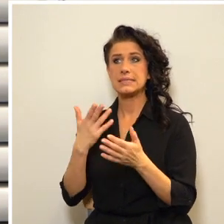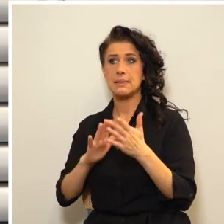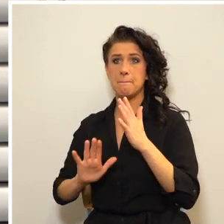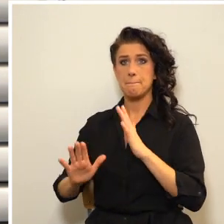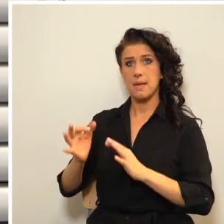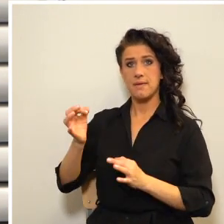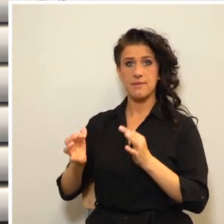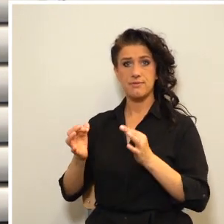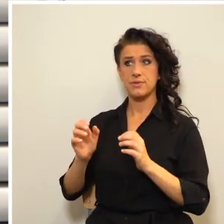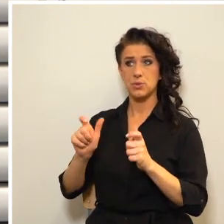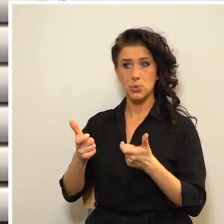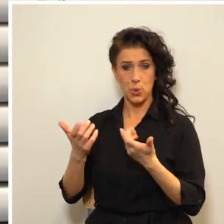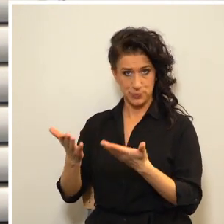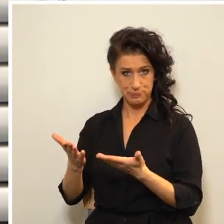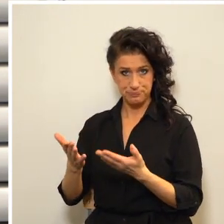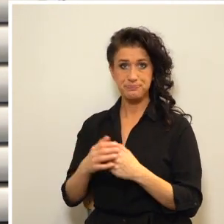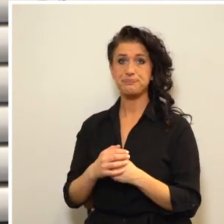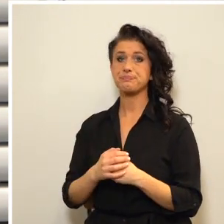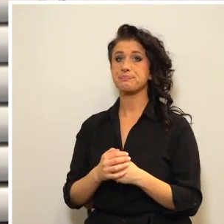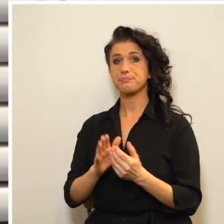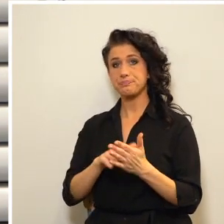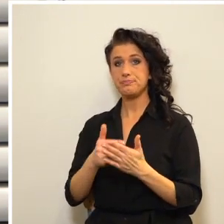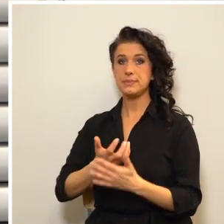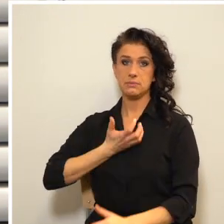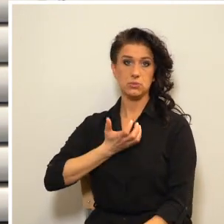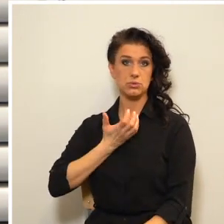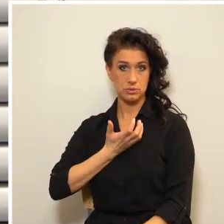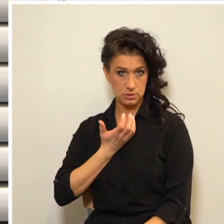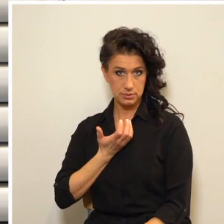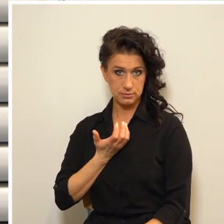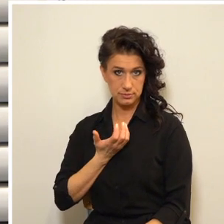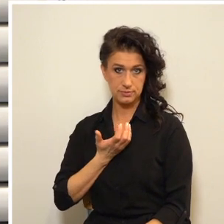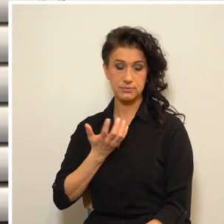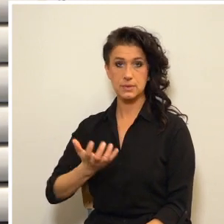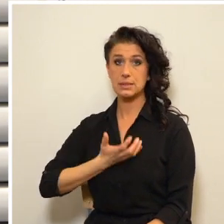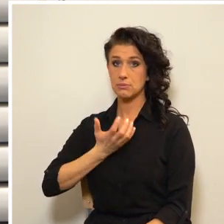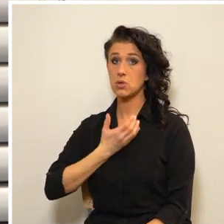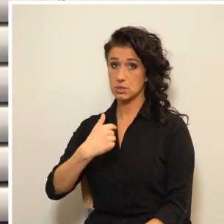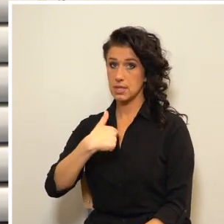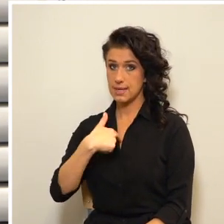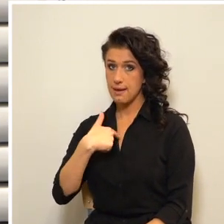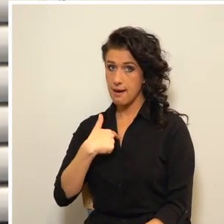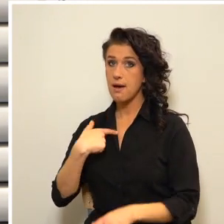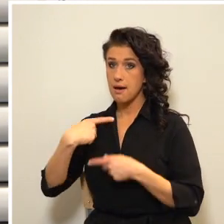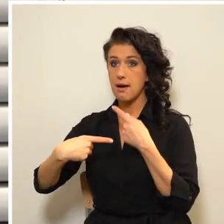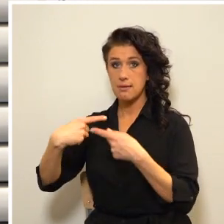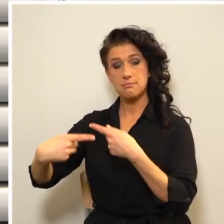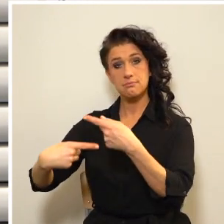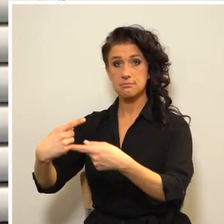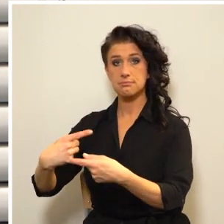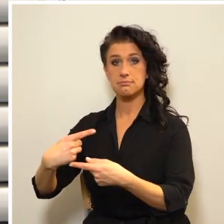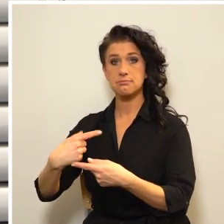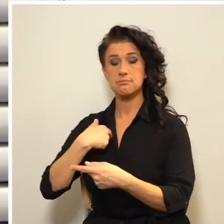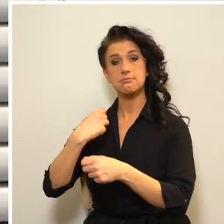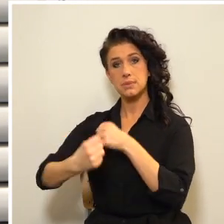co pewien pewne zdarzenia emocjonalne co ja w trakcie swojej